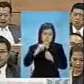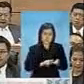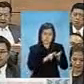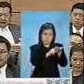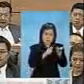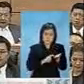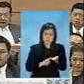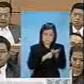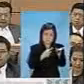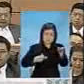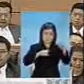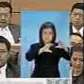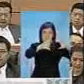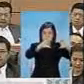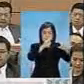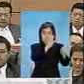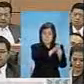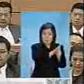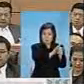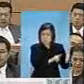ผู้มีสิทธิยื่นร้อง